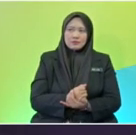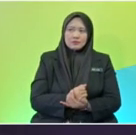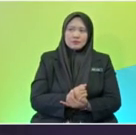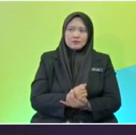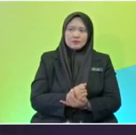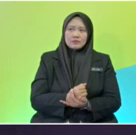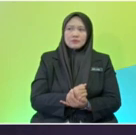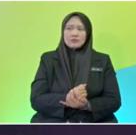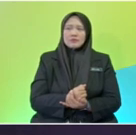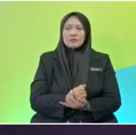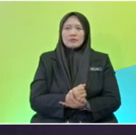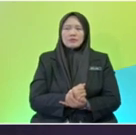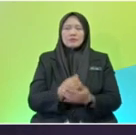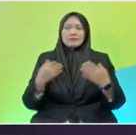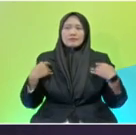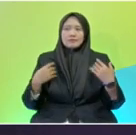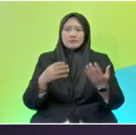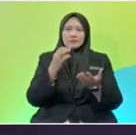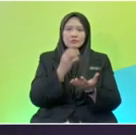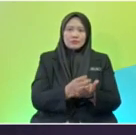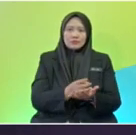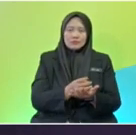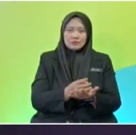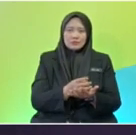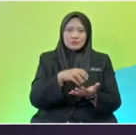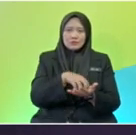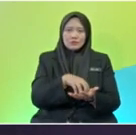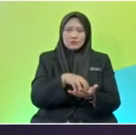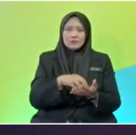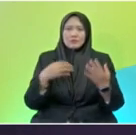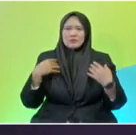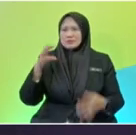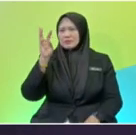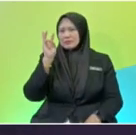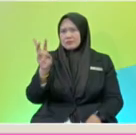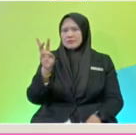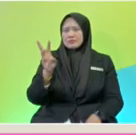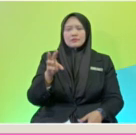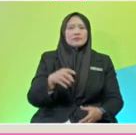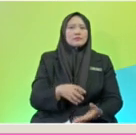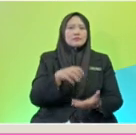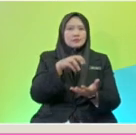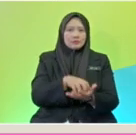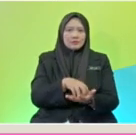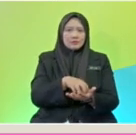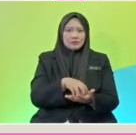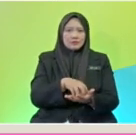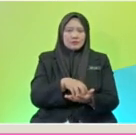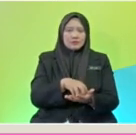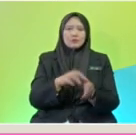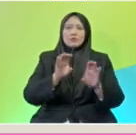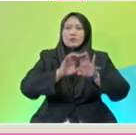yang berikutnya tentang kicauan coklat oke ada 6 Kik kita ndak kumpulkan tiga tiga